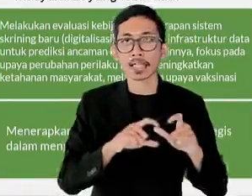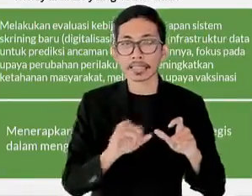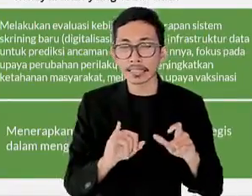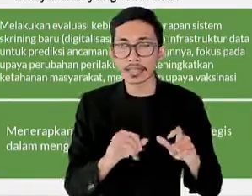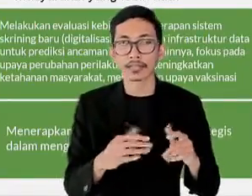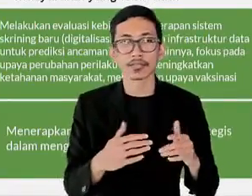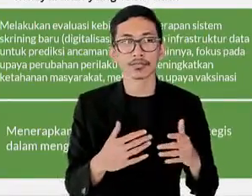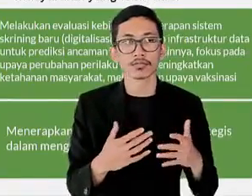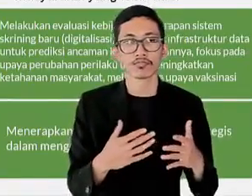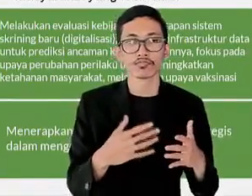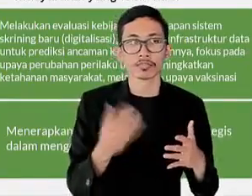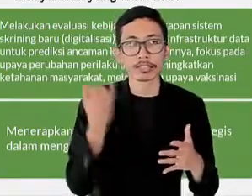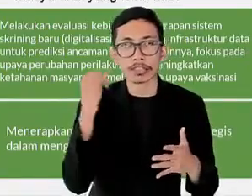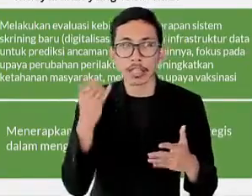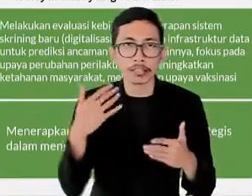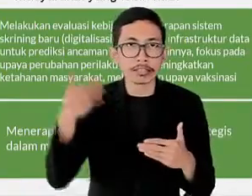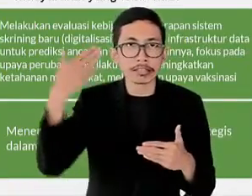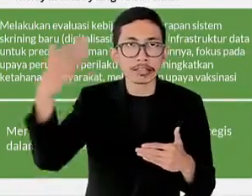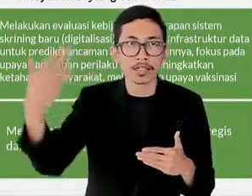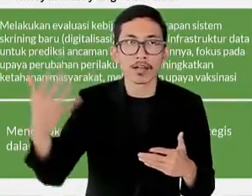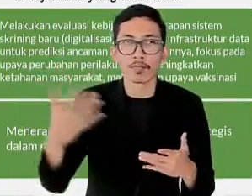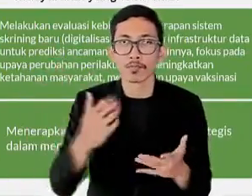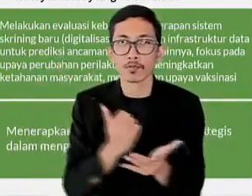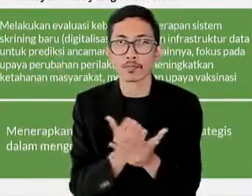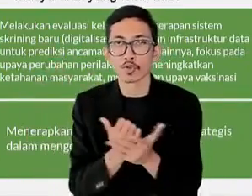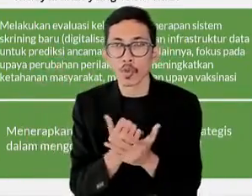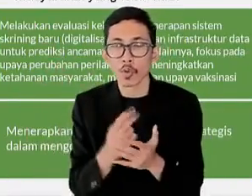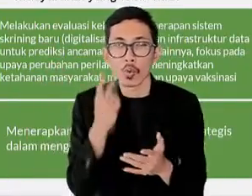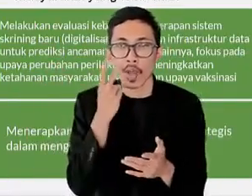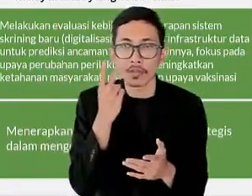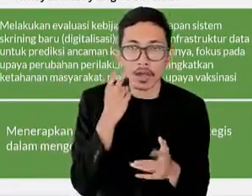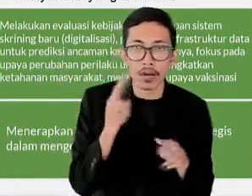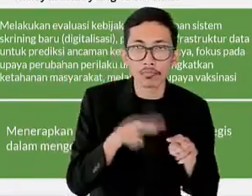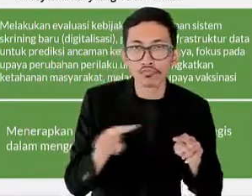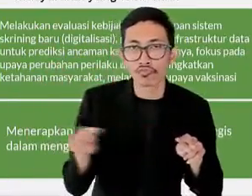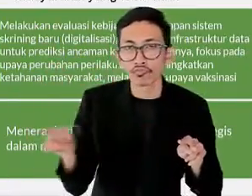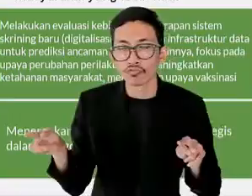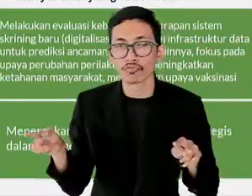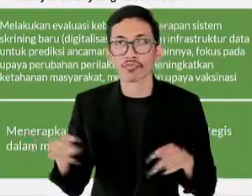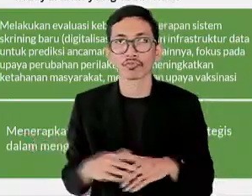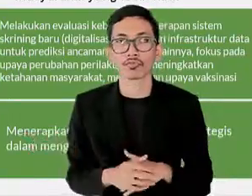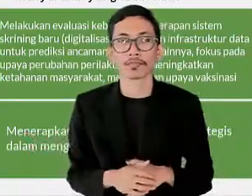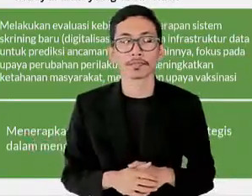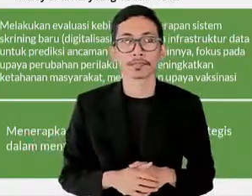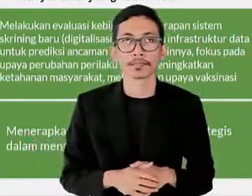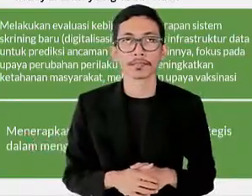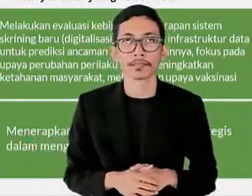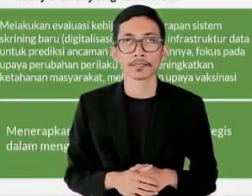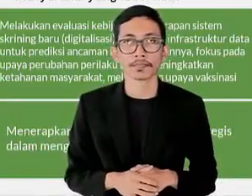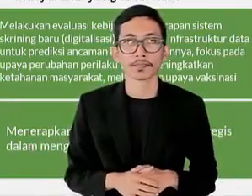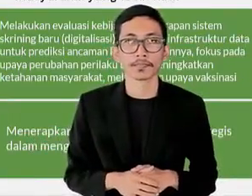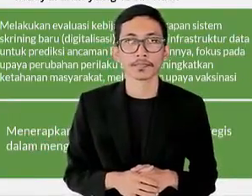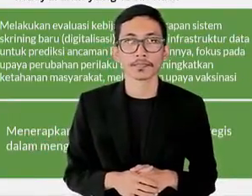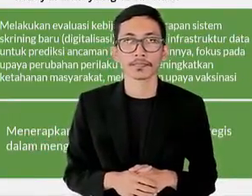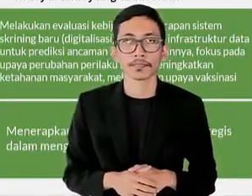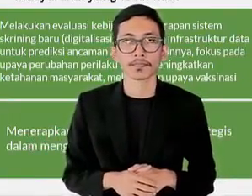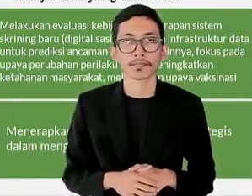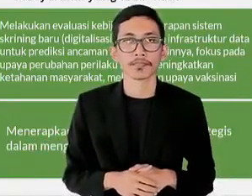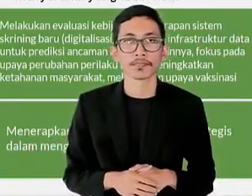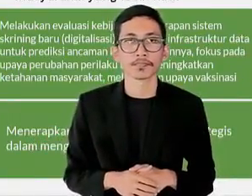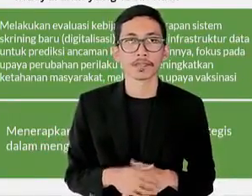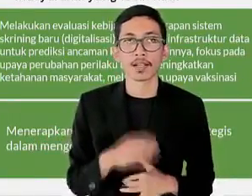secara bertahap melakukan normalisasi terhadap kondisi nasional dari dampak pandemi terakhir